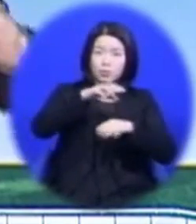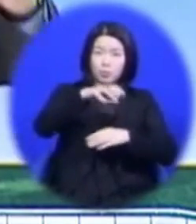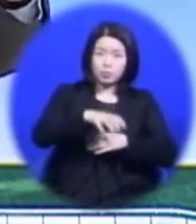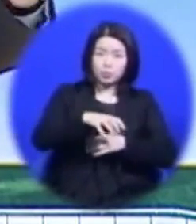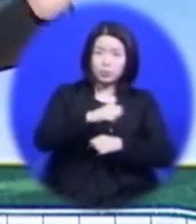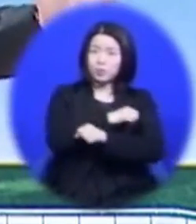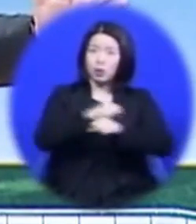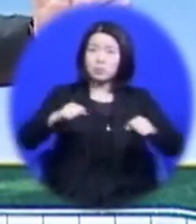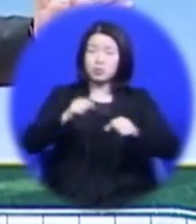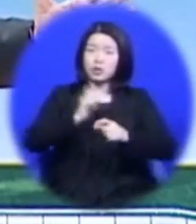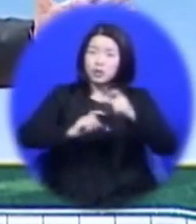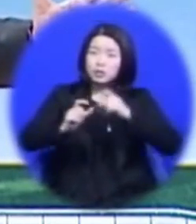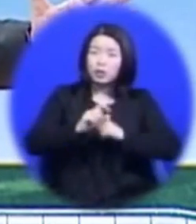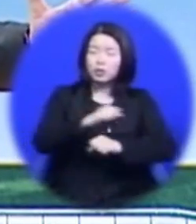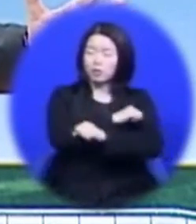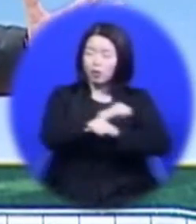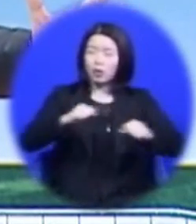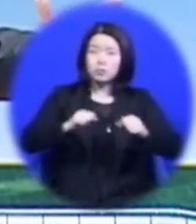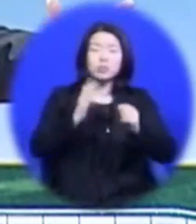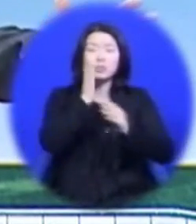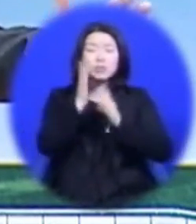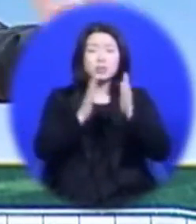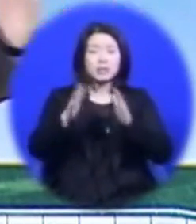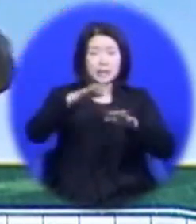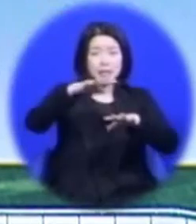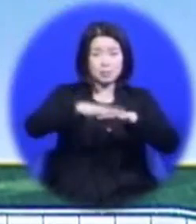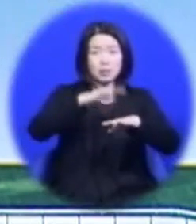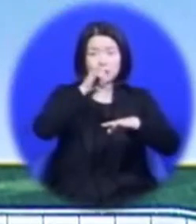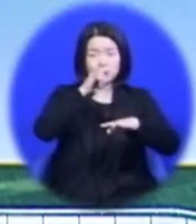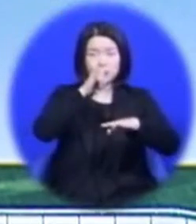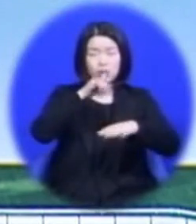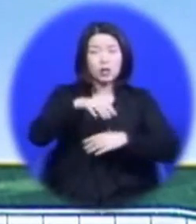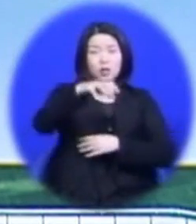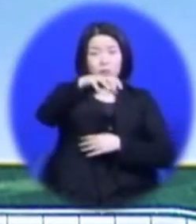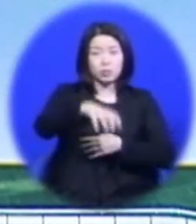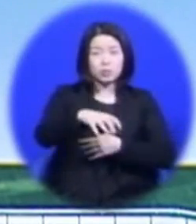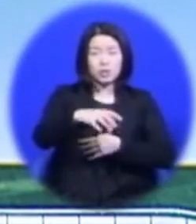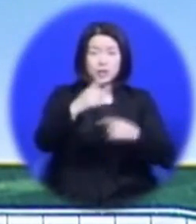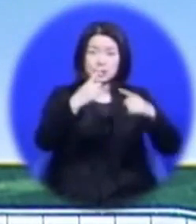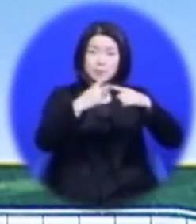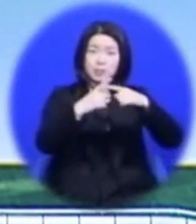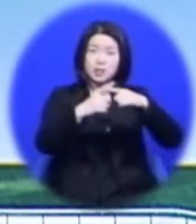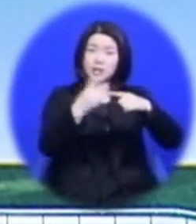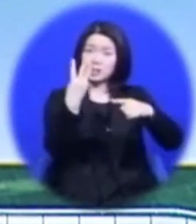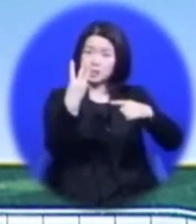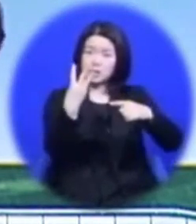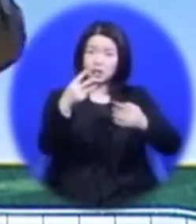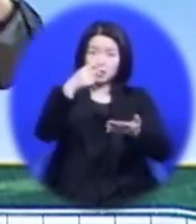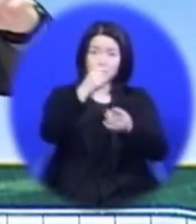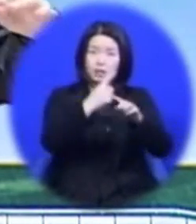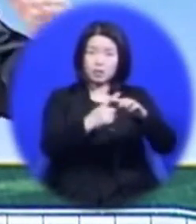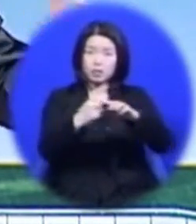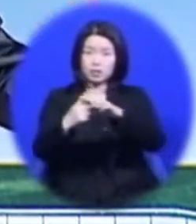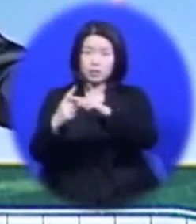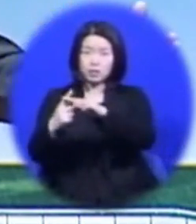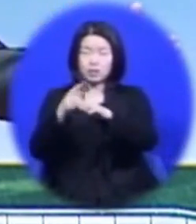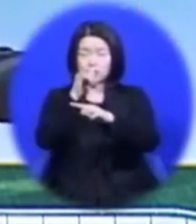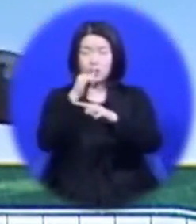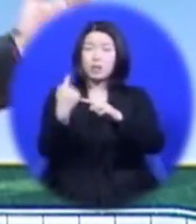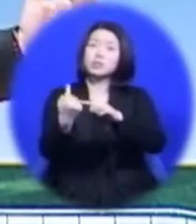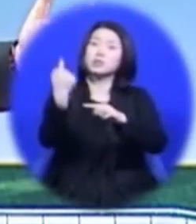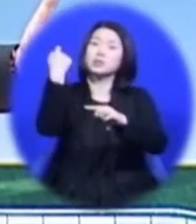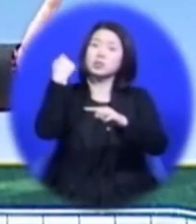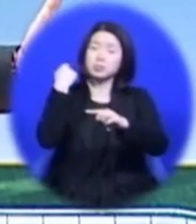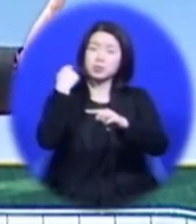더 넓은 잔디밭이 있었습니다. 그곳에 십자가 세 개가 세워져 있었습니다. 그 십자가 뒤편으로 아주